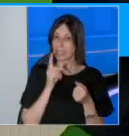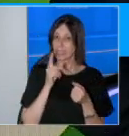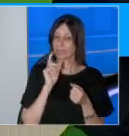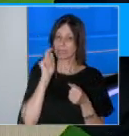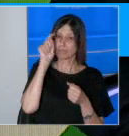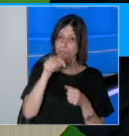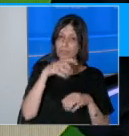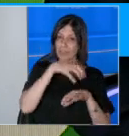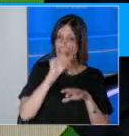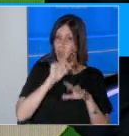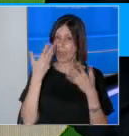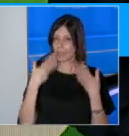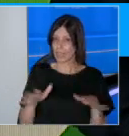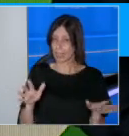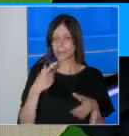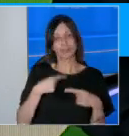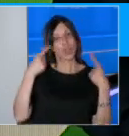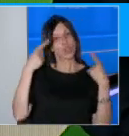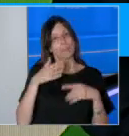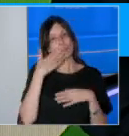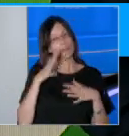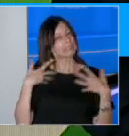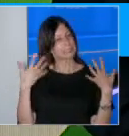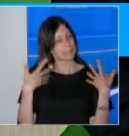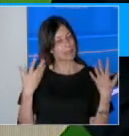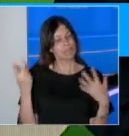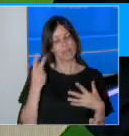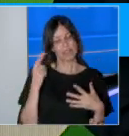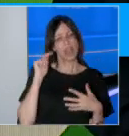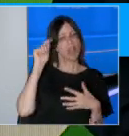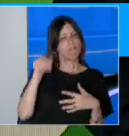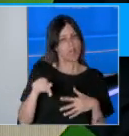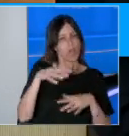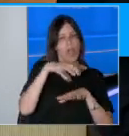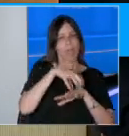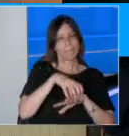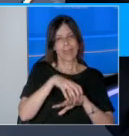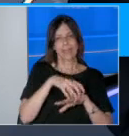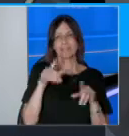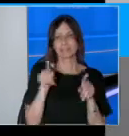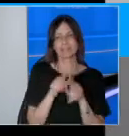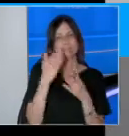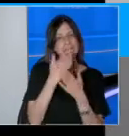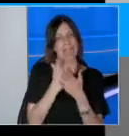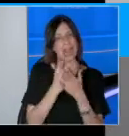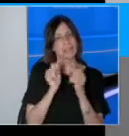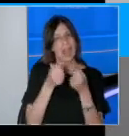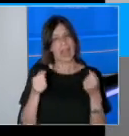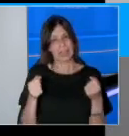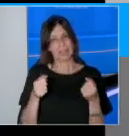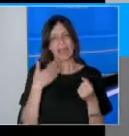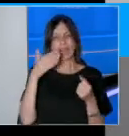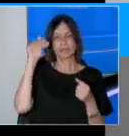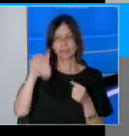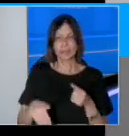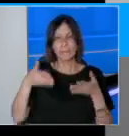לוותר. יום ירושלים שמח, בהחלט, להגיע להר הבית, לפי הכללים ההלכתיים, אחרי טהרה